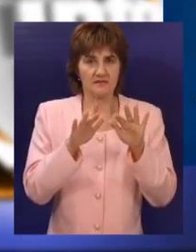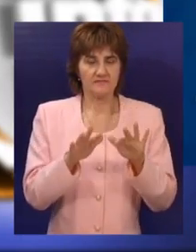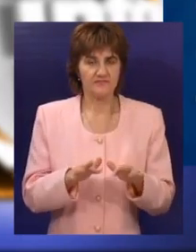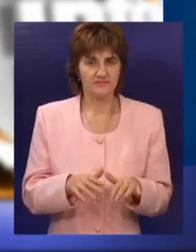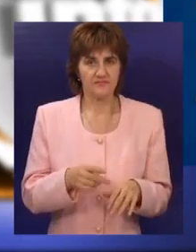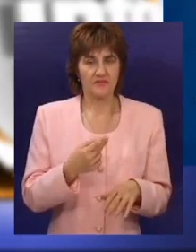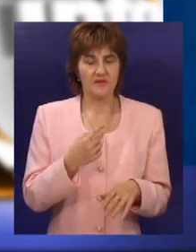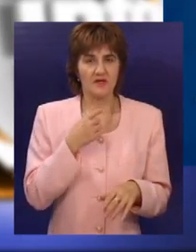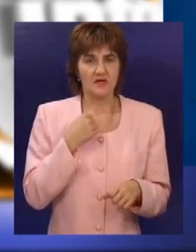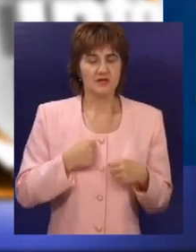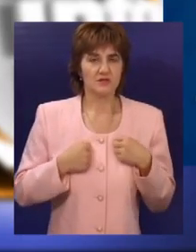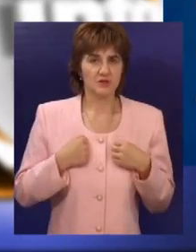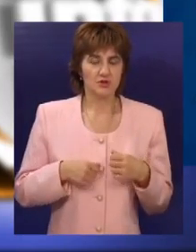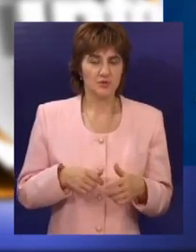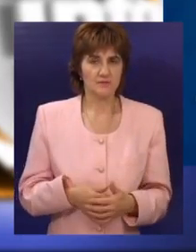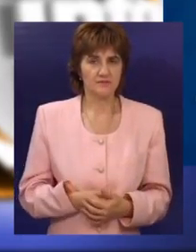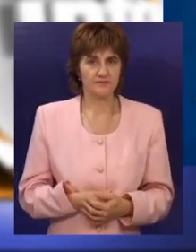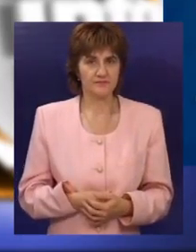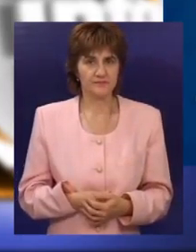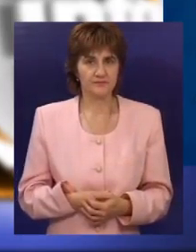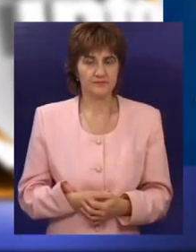putem na direkcija